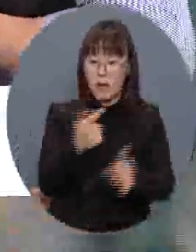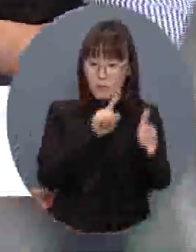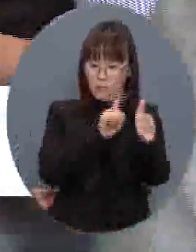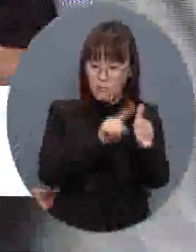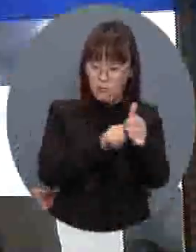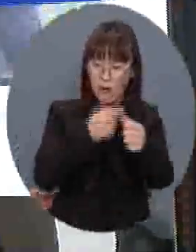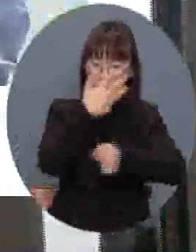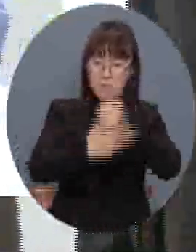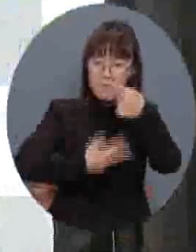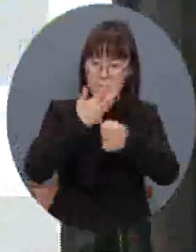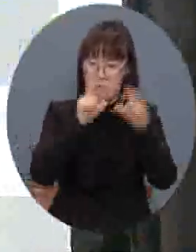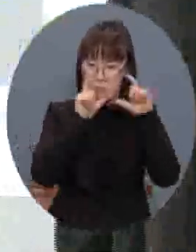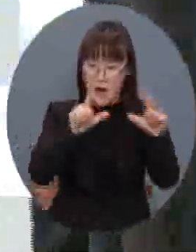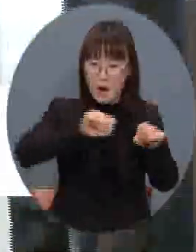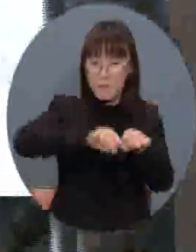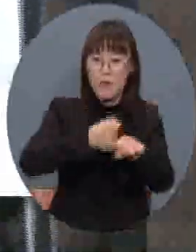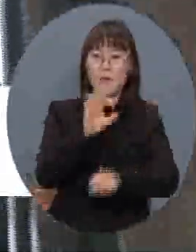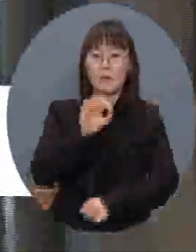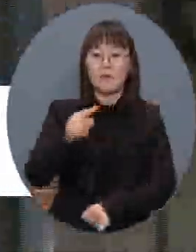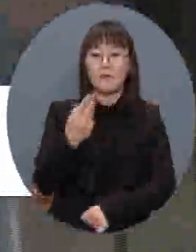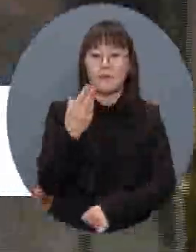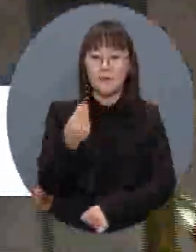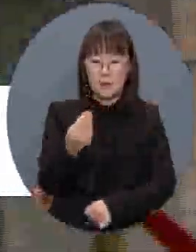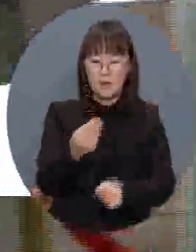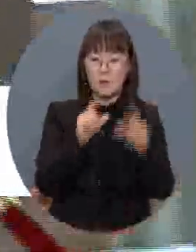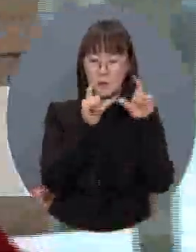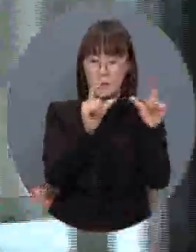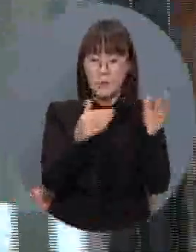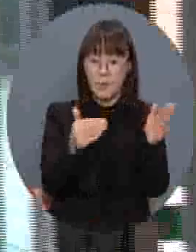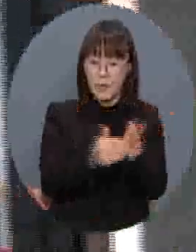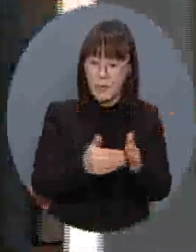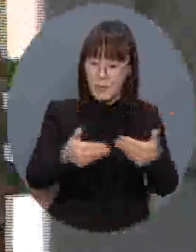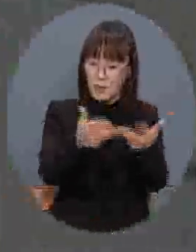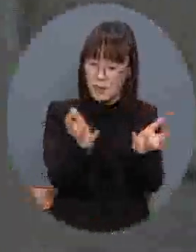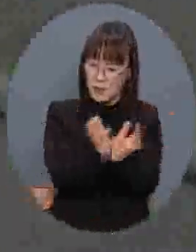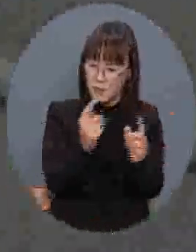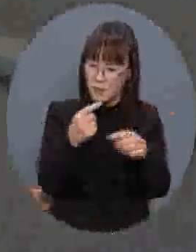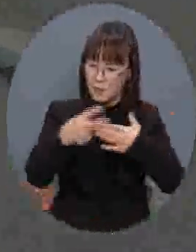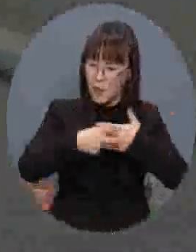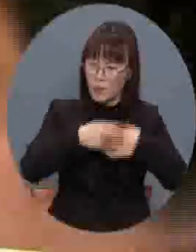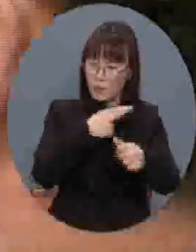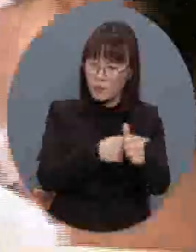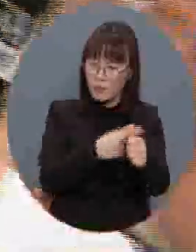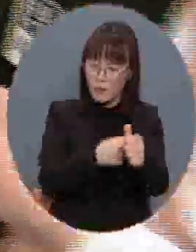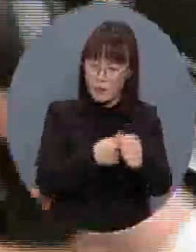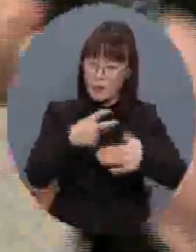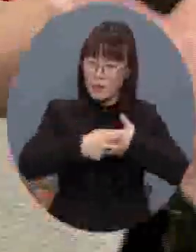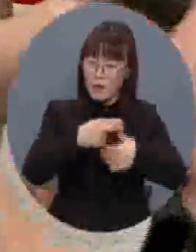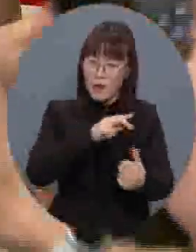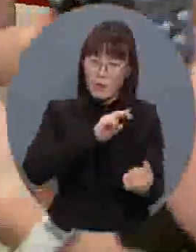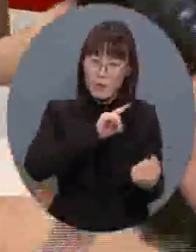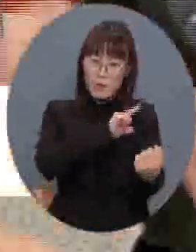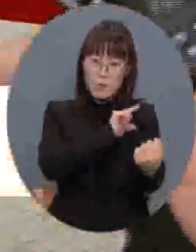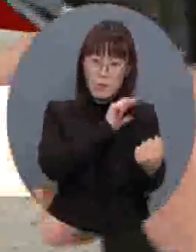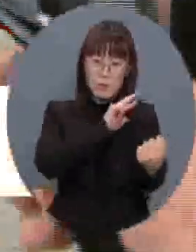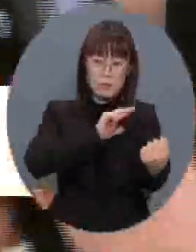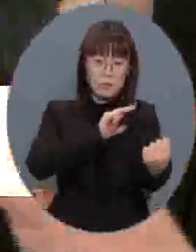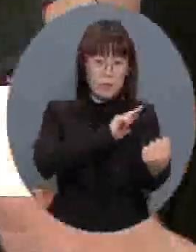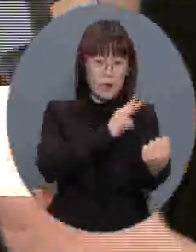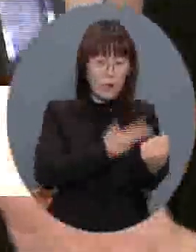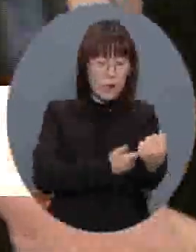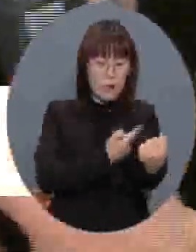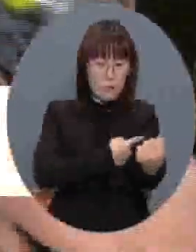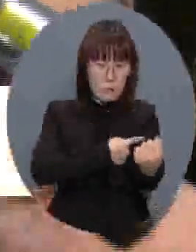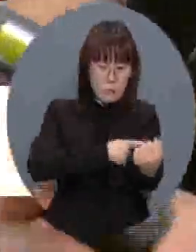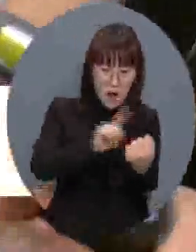징역 8년에 벌금 1천만 원이 선고됐습니다. 팀 닥터로 불리던 안 씨는 의사 면허나 물리치료사 자격증 없이